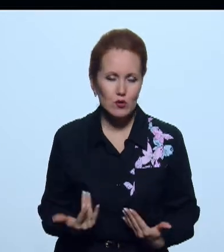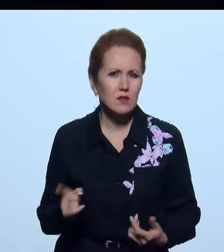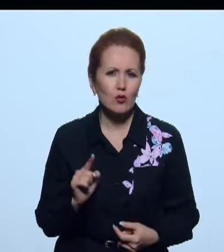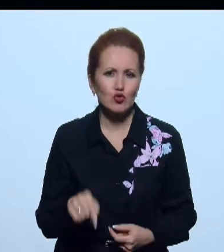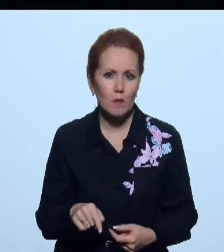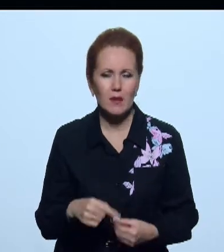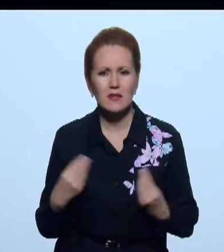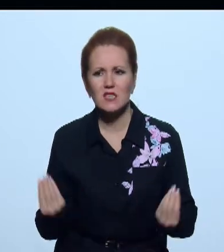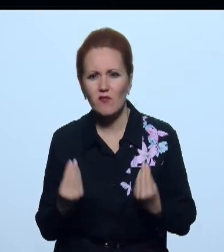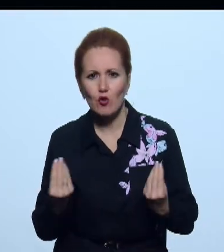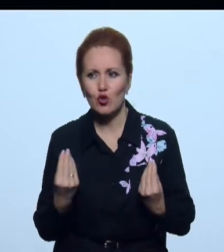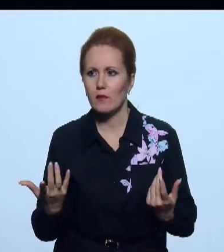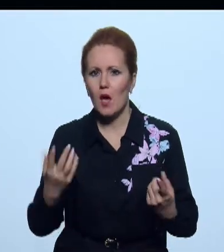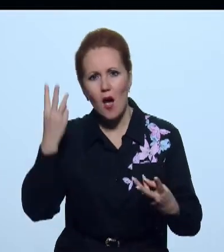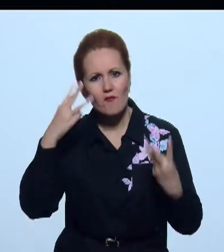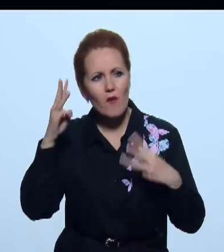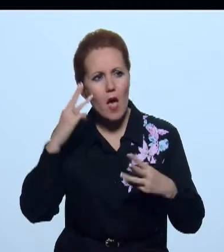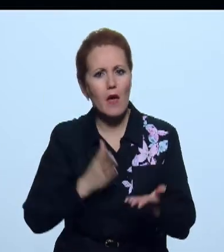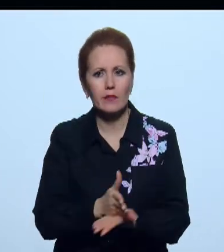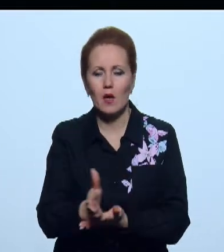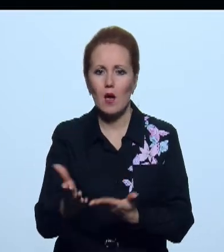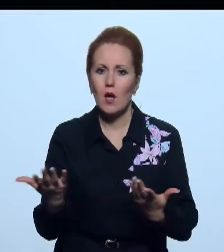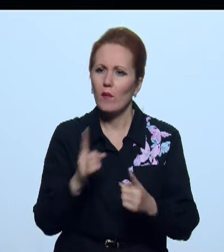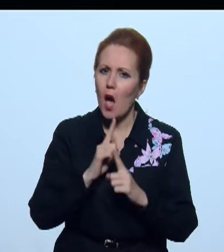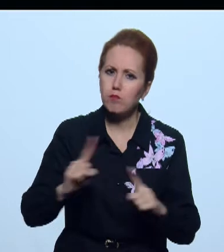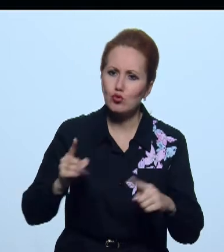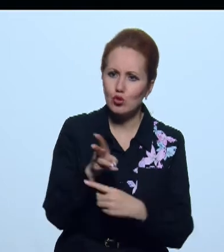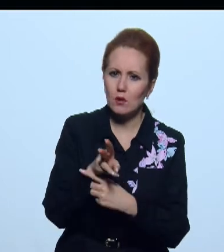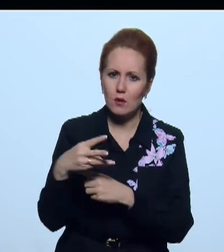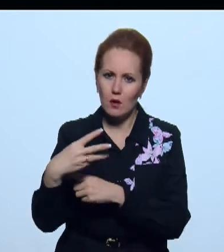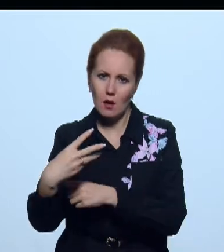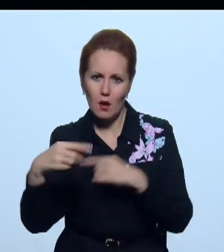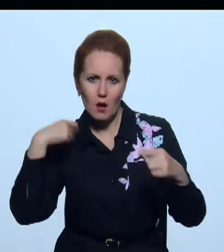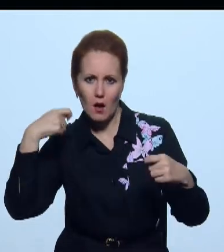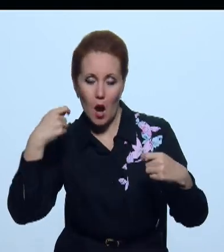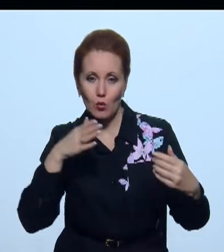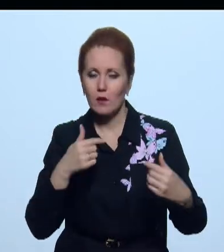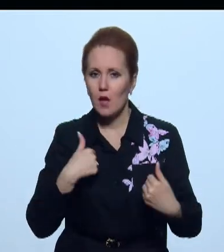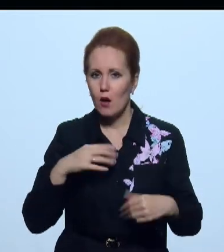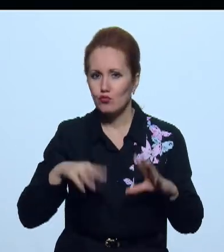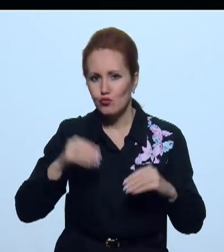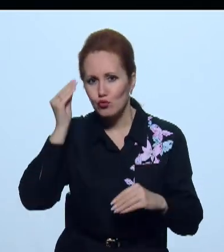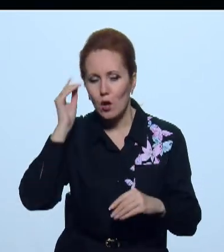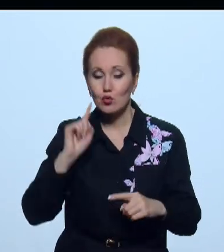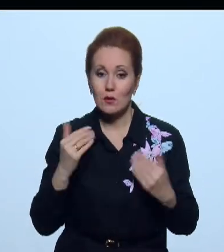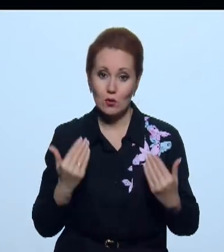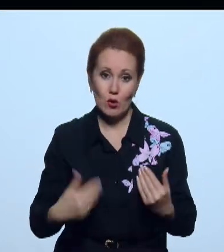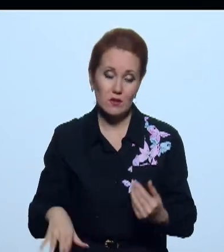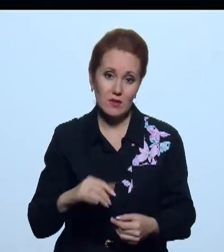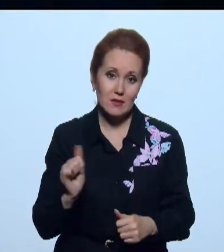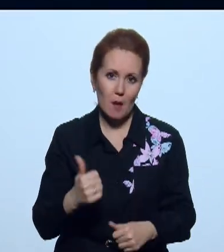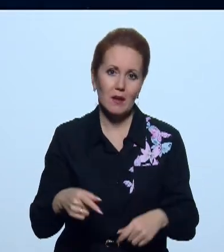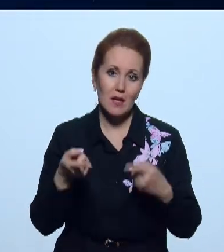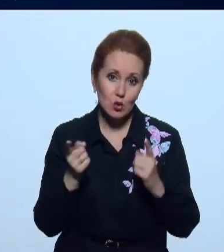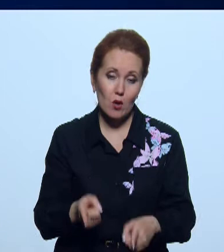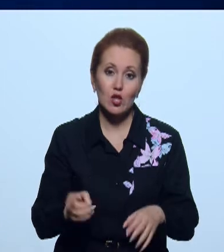свежее веяние какое-то, там необычный ракурс, например. Я считаю сейчас, что все вот самые